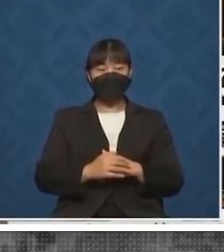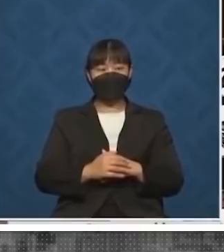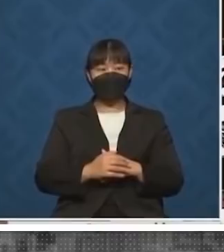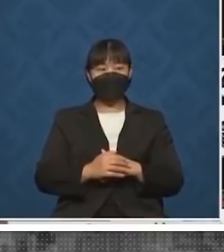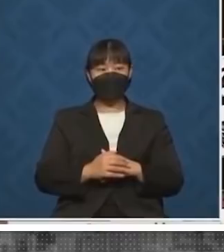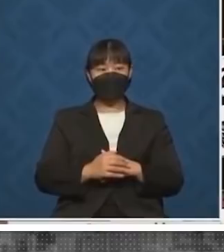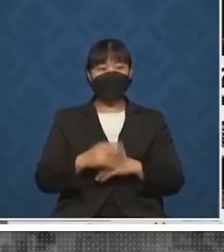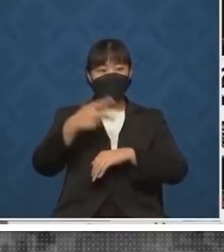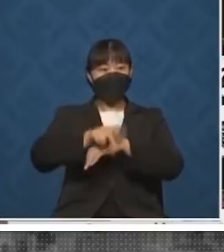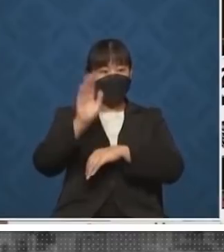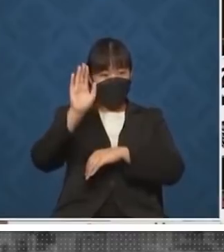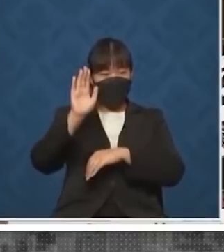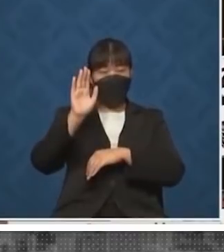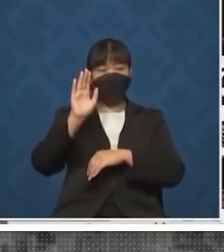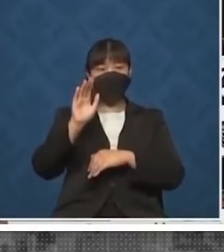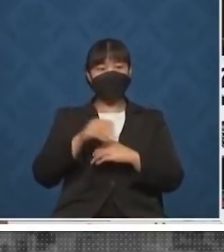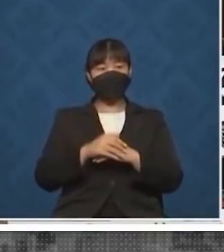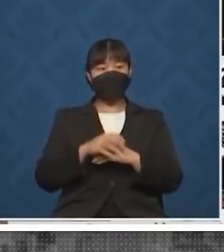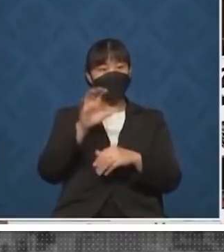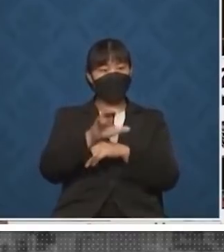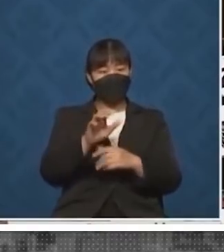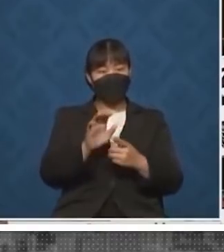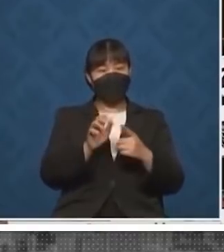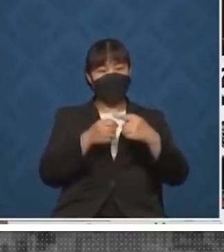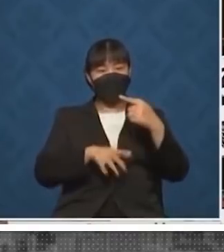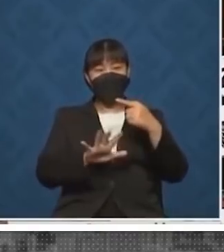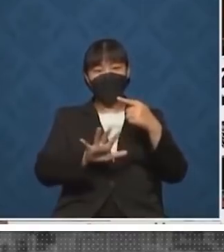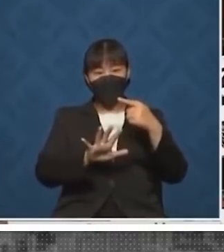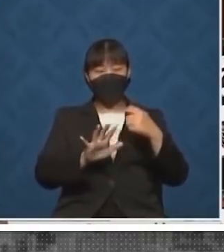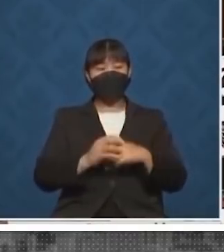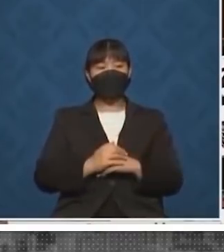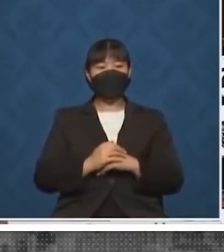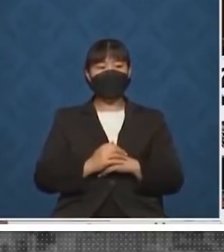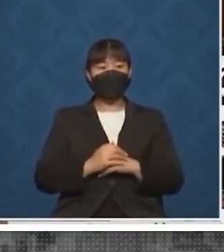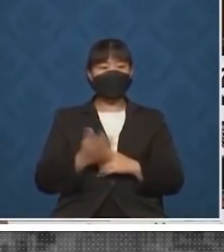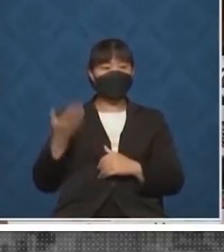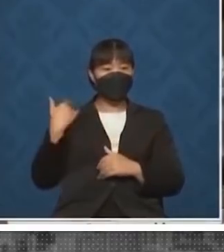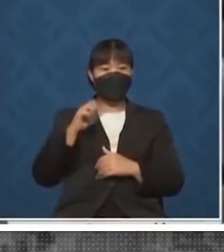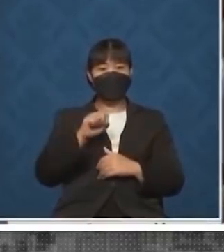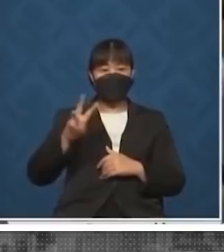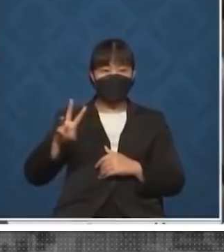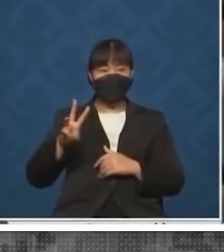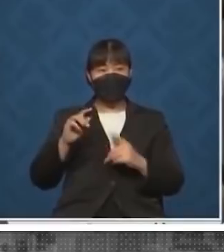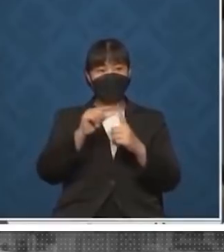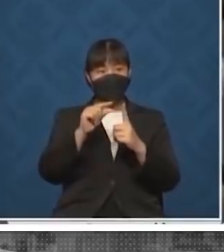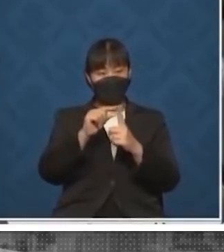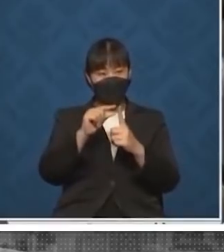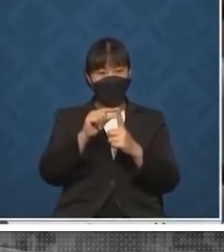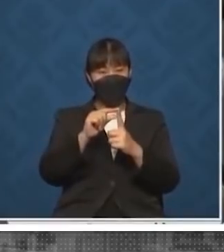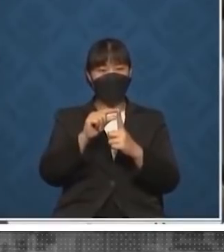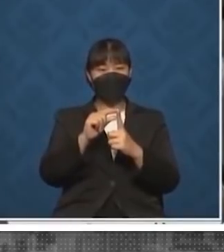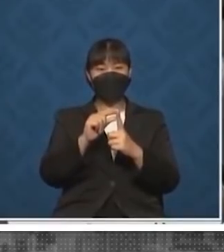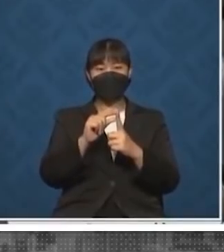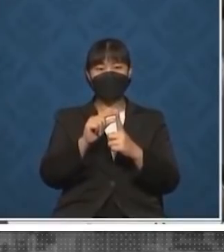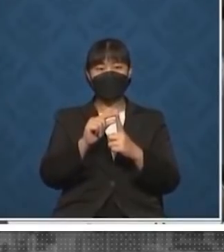รวมคะแนนรับ 206มั้ยรับ 473งดออกเสียง 6เสียงโดยทางด้านนายรังสิมันต์โรม